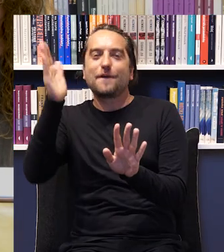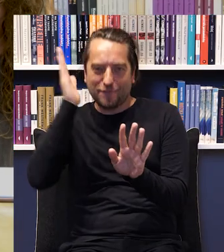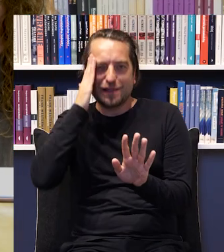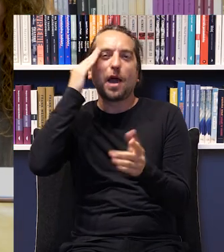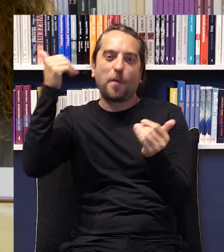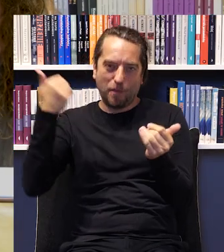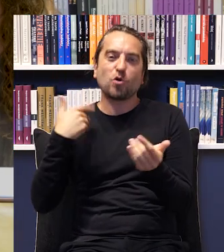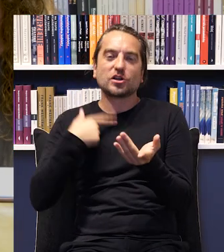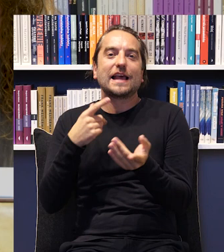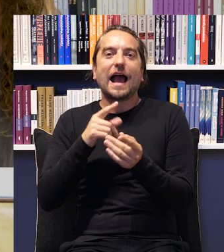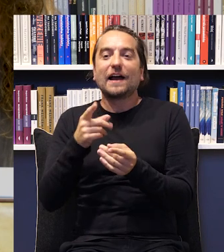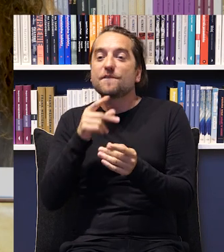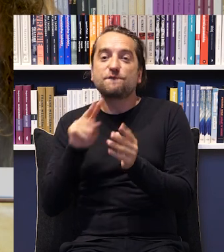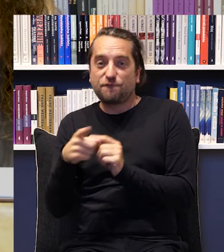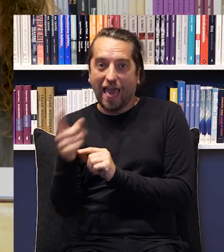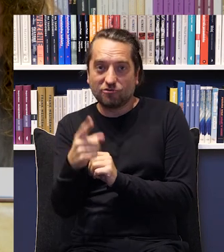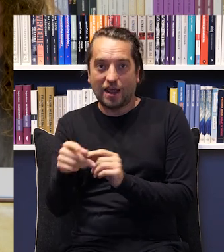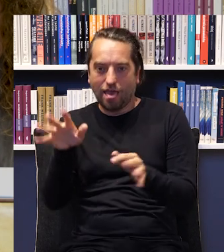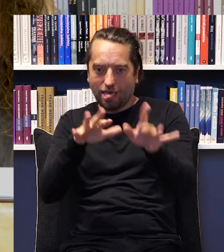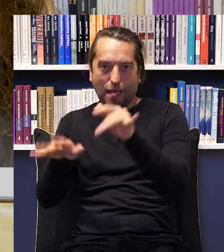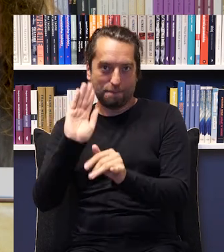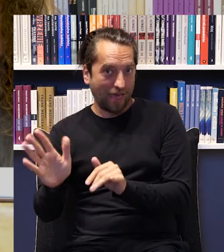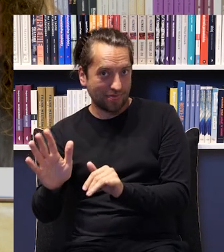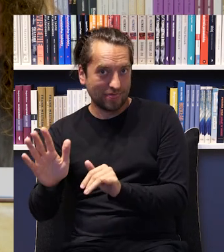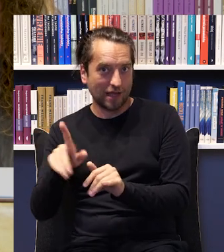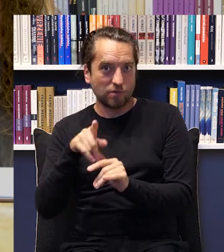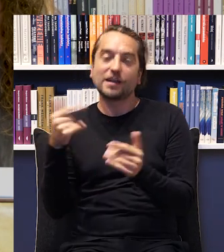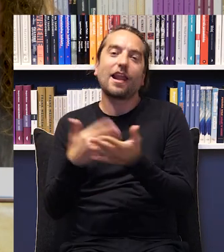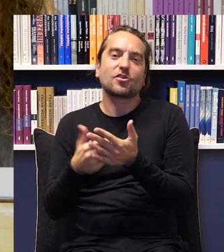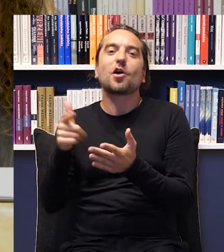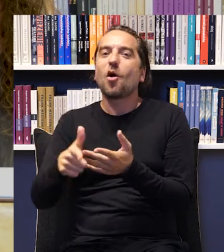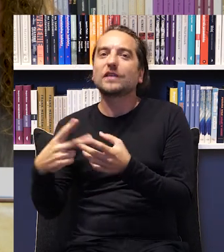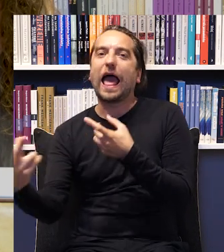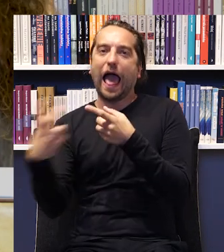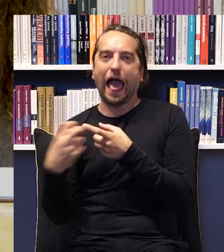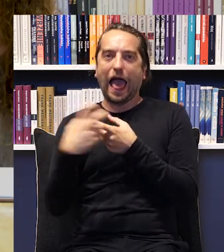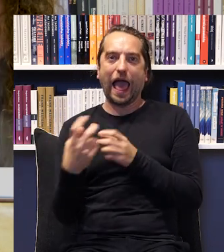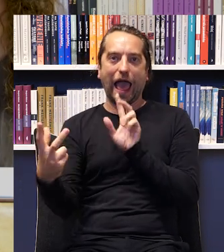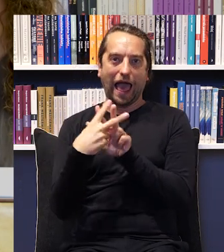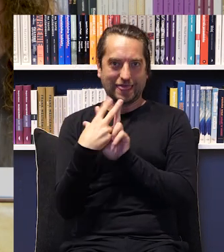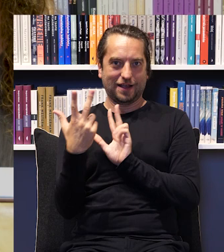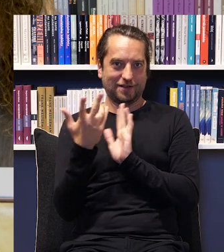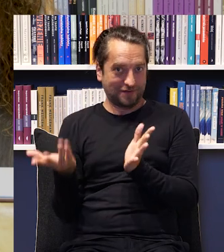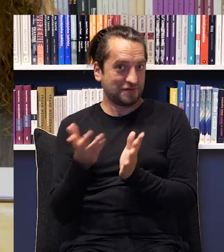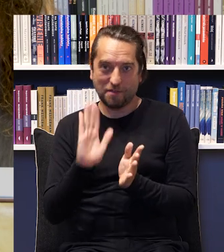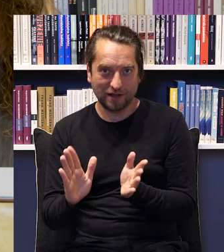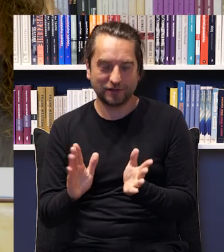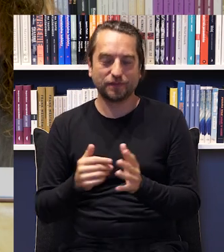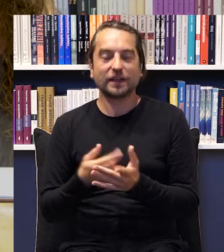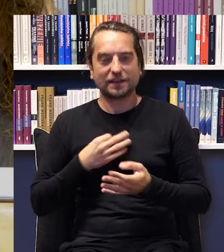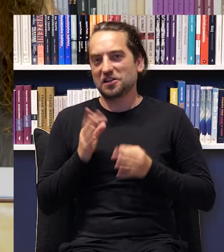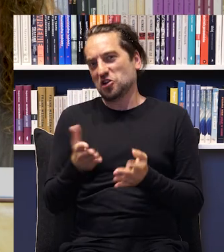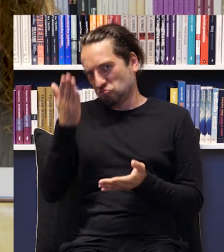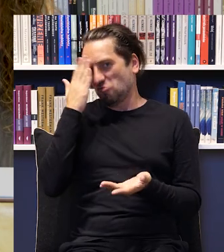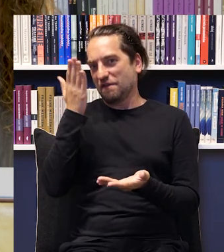węże. Nie ma innego wyjścia, węże trzeba zaklinać, żeby nie gryzły. Teraz powiedziałabym, obchodzę się już z nimi z pewną wprawą.